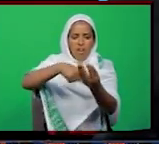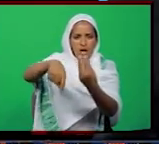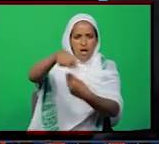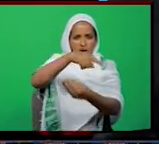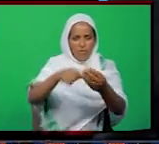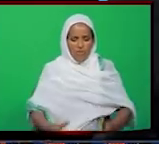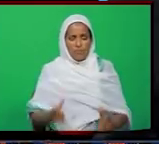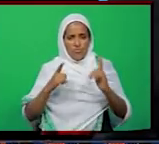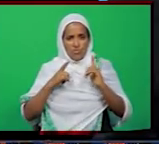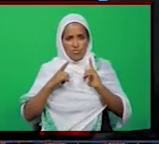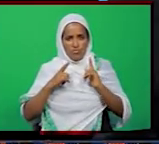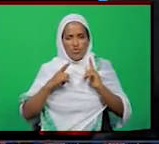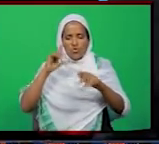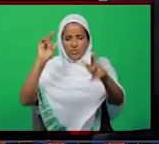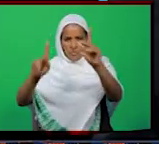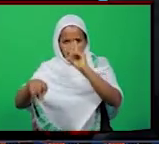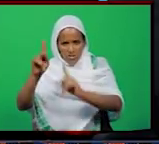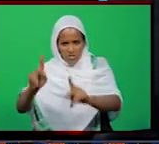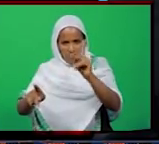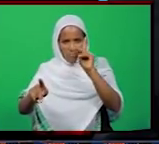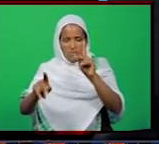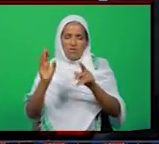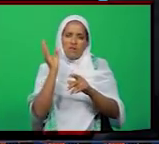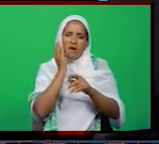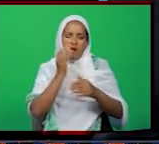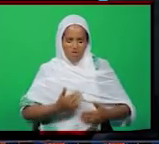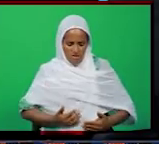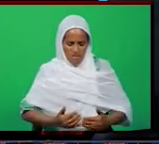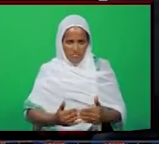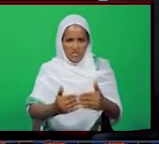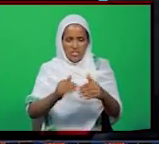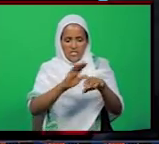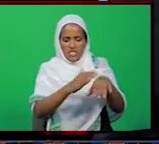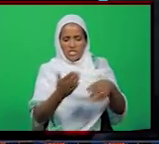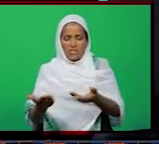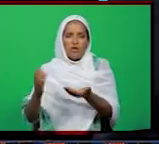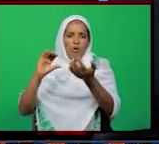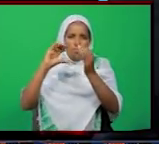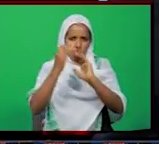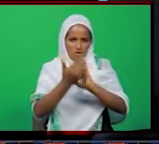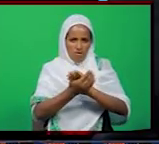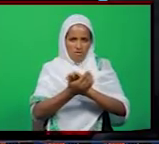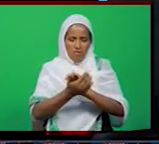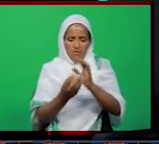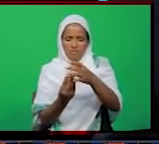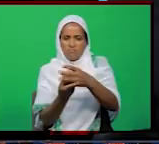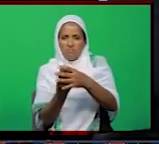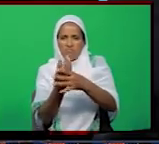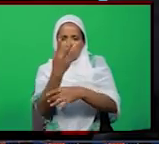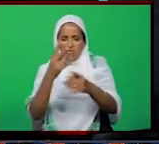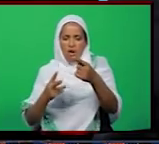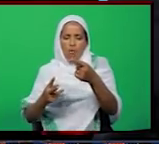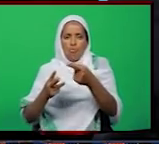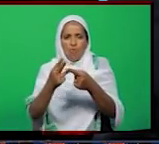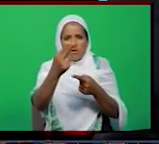ለአካባቢው ኗሪ ሕዝብ የሐና መጽነስ እንግዳ ነገር ሆነ። ለምላሜ